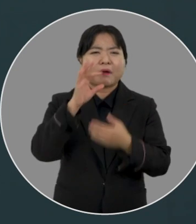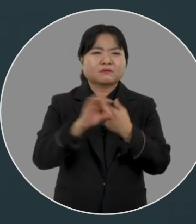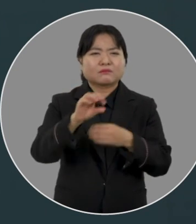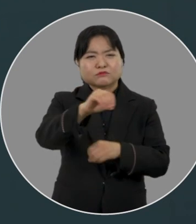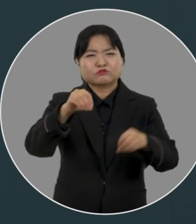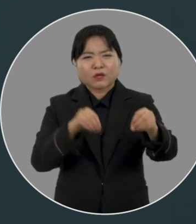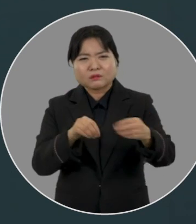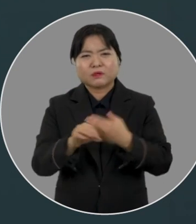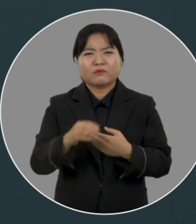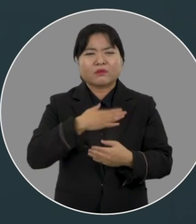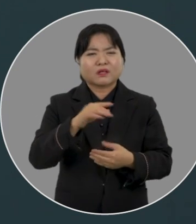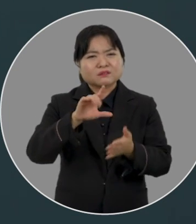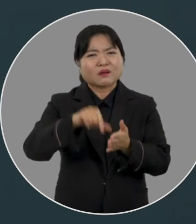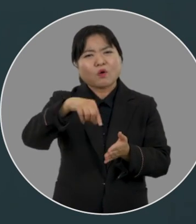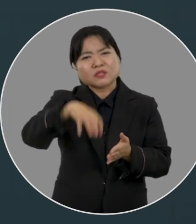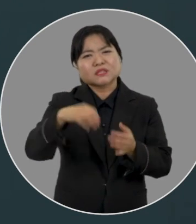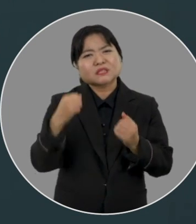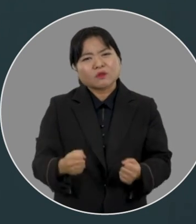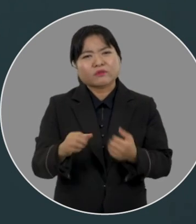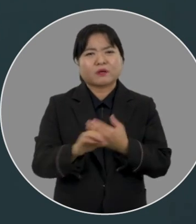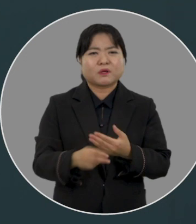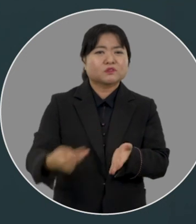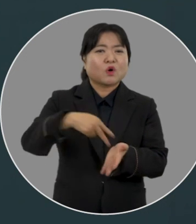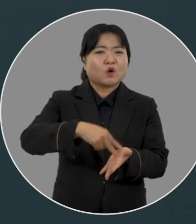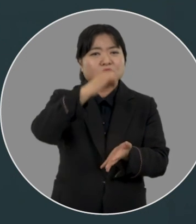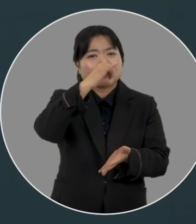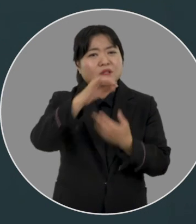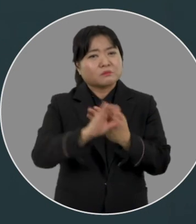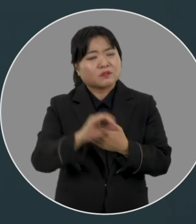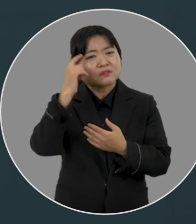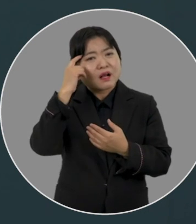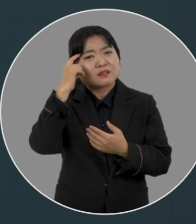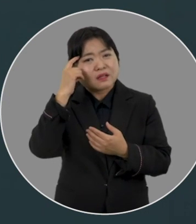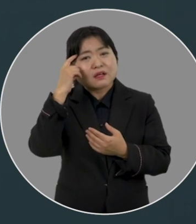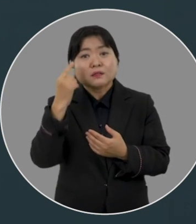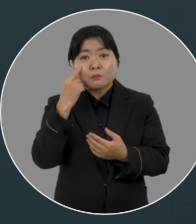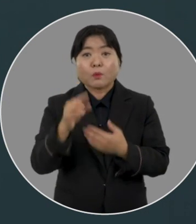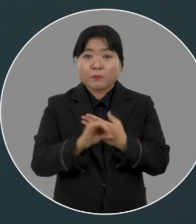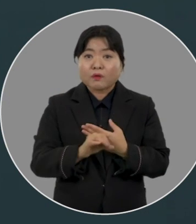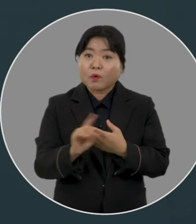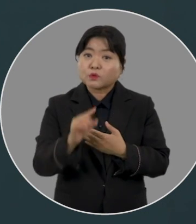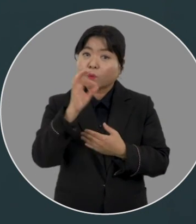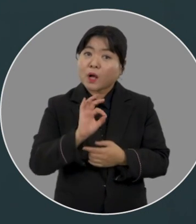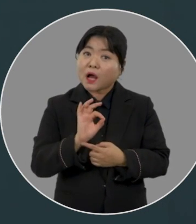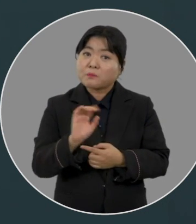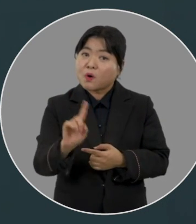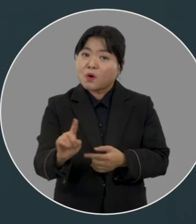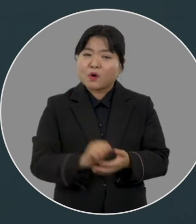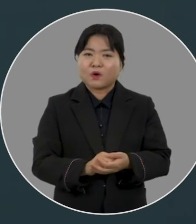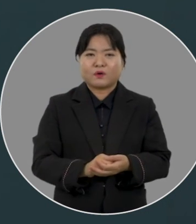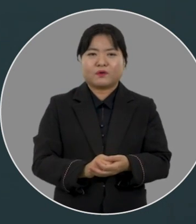내가 이수연이었다면, 흰 옥구보역에 그때 있었다면 이라고 생각을 하다 보면 어떤 효과가 있냐